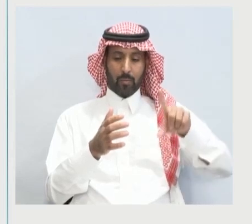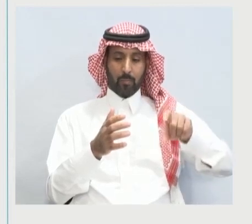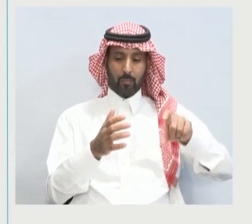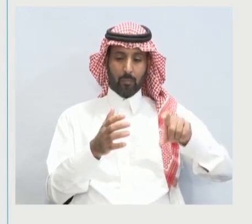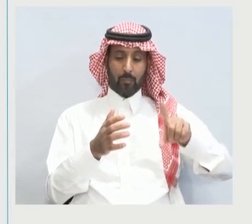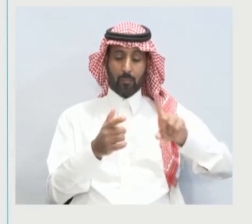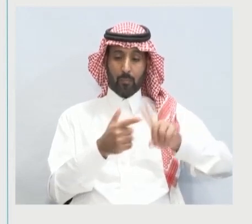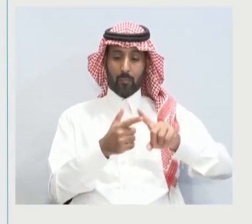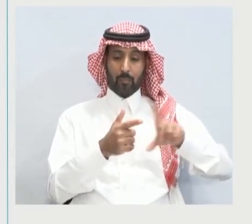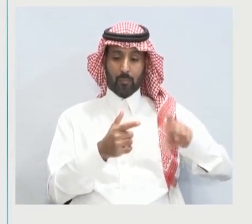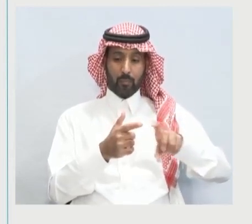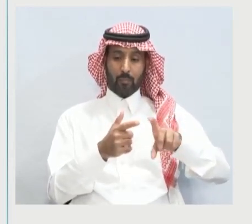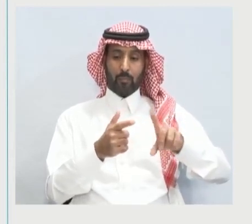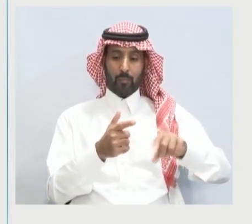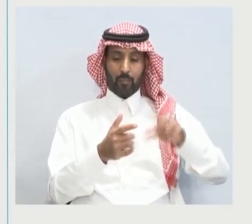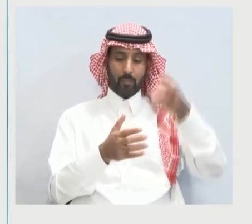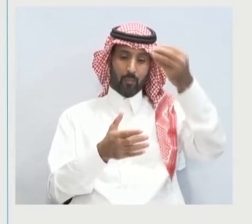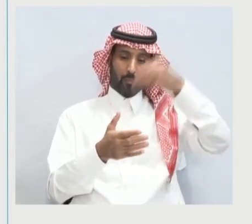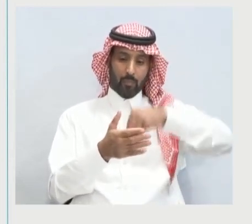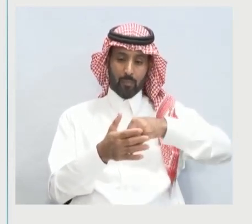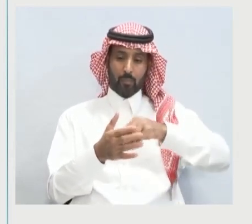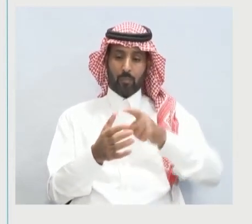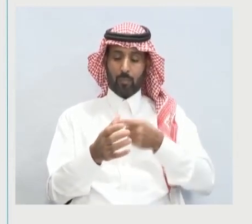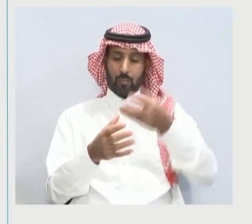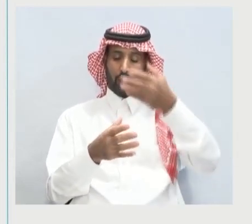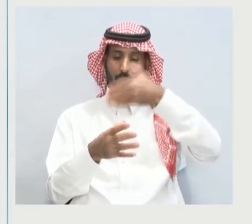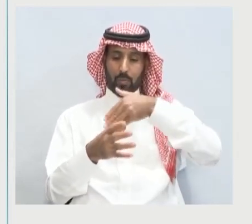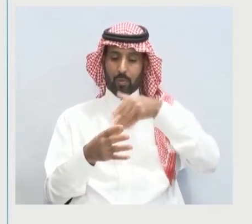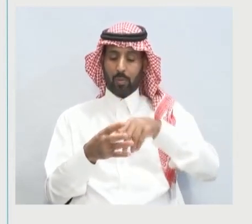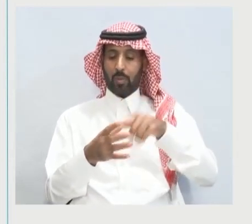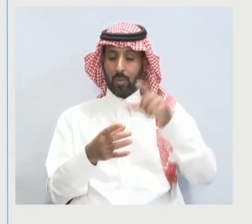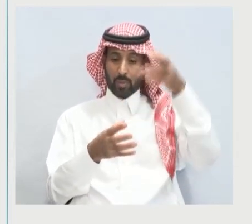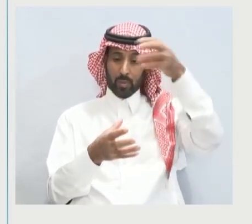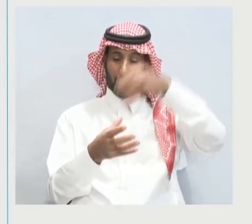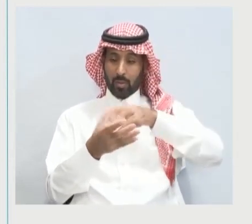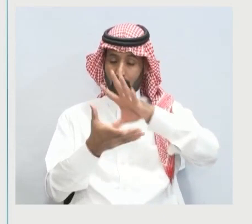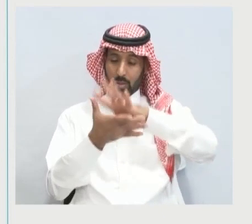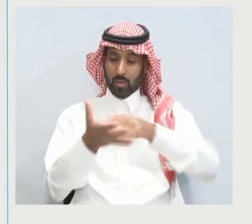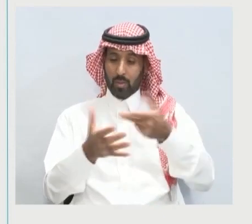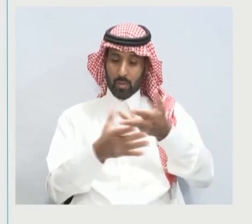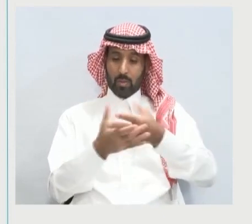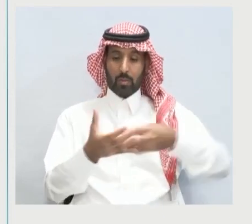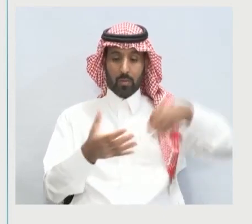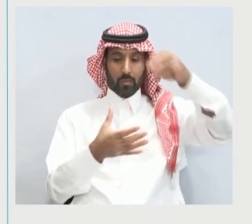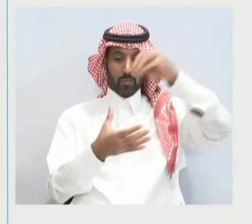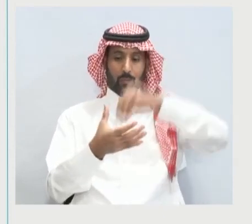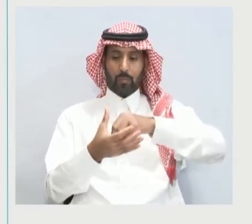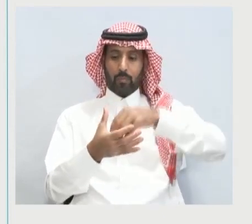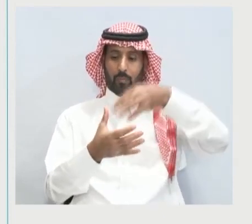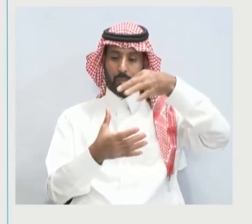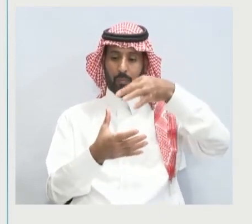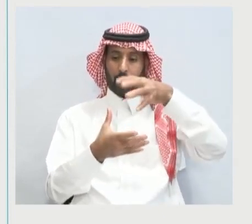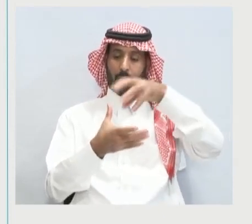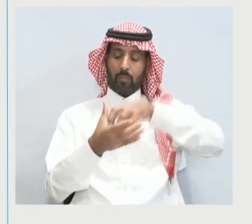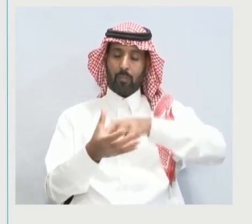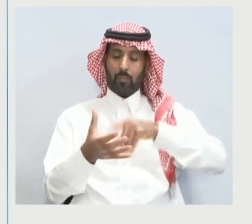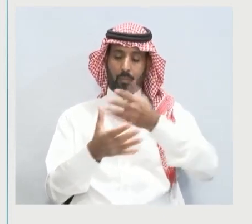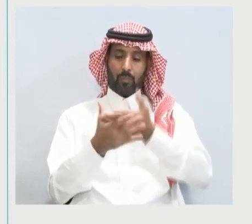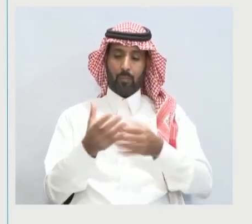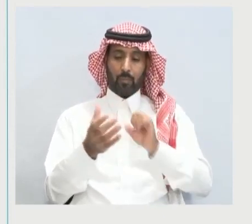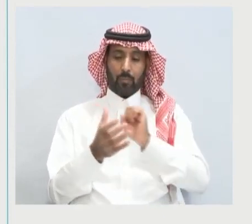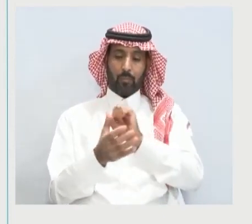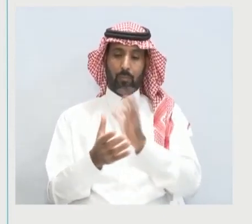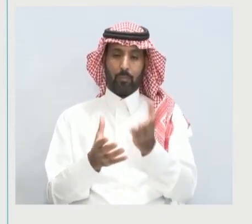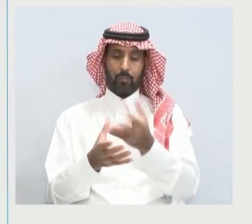نضغط على ادراج وسيتم ادراج الايقونه مباشره الى ورقه العمل والى الجدول الخاص